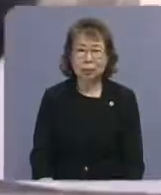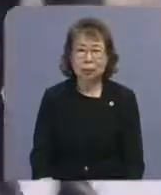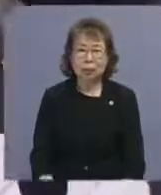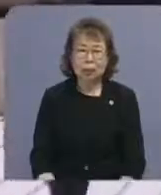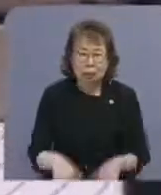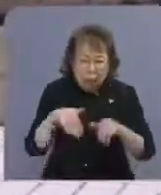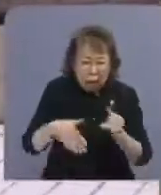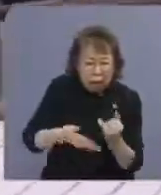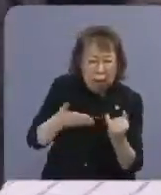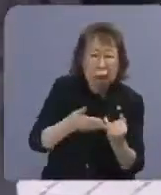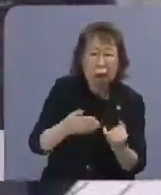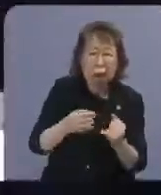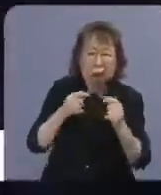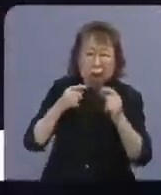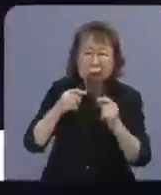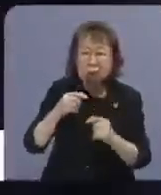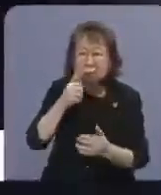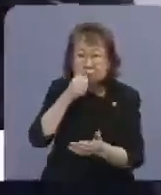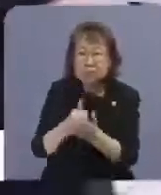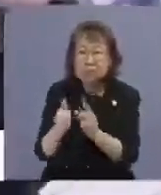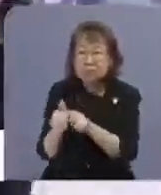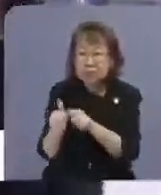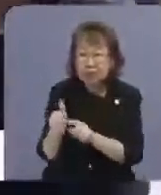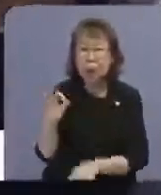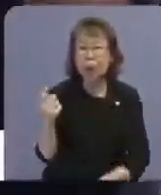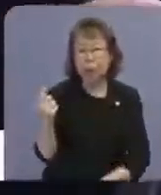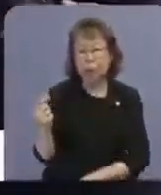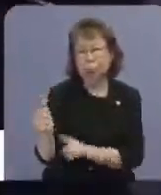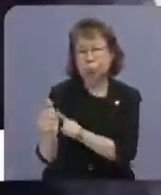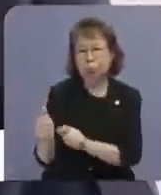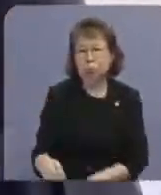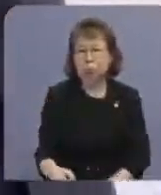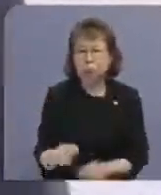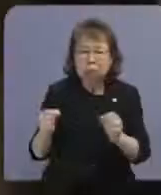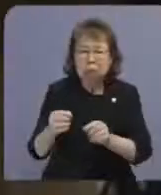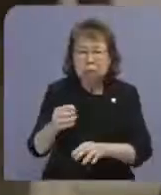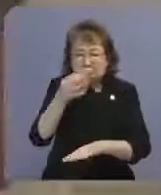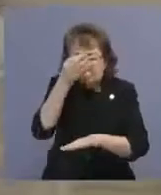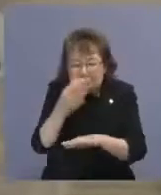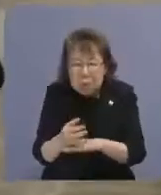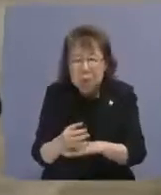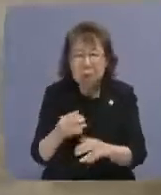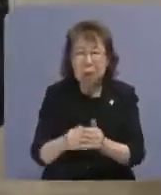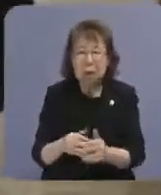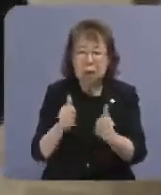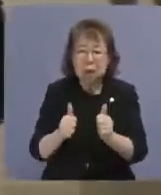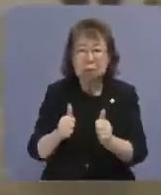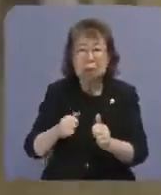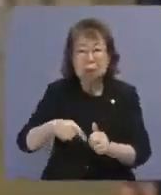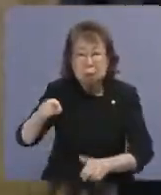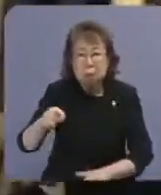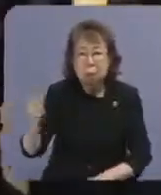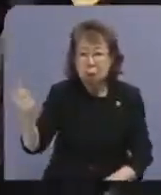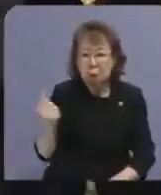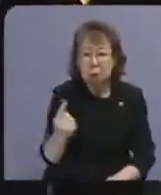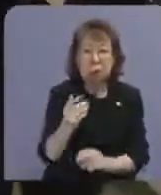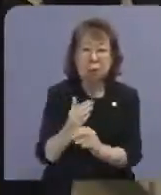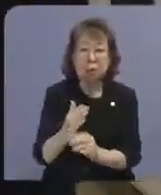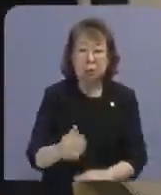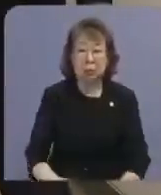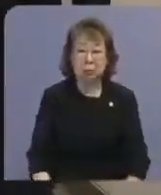직원을 성추행한 혐의를 받고 있는 오거돈 전 부산시장. 짧은 사과와 함께 결심 공판이 열리는 법정으로